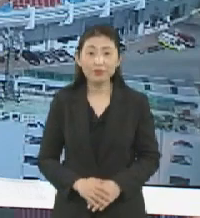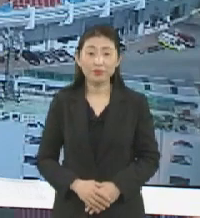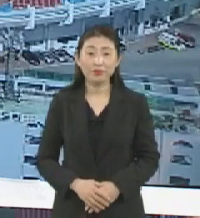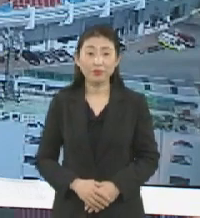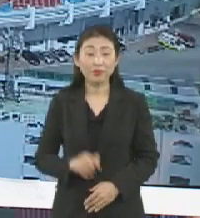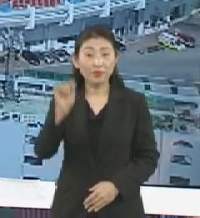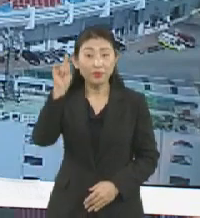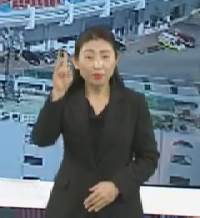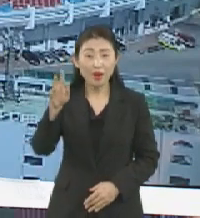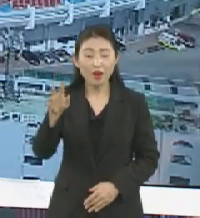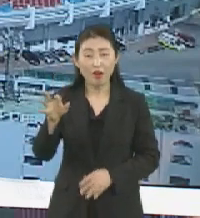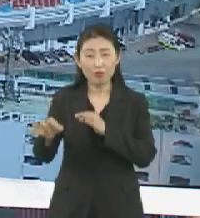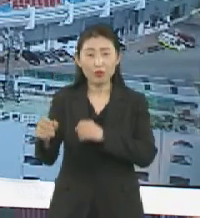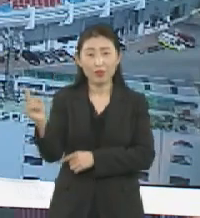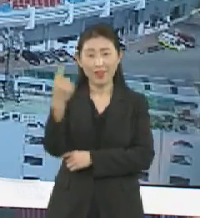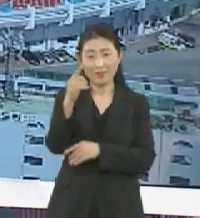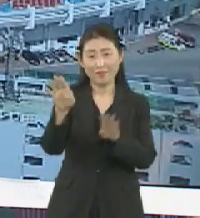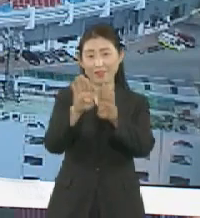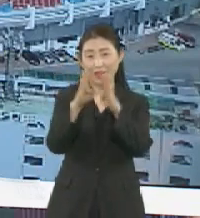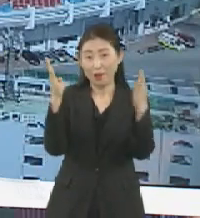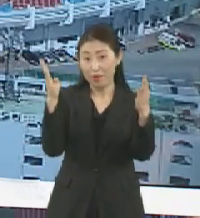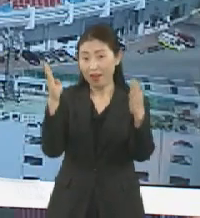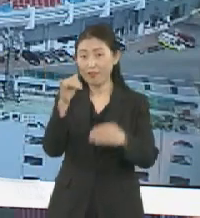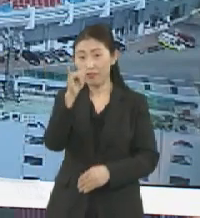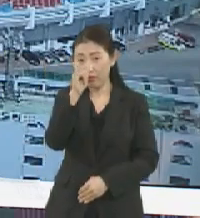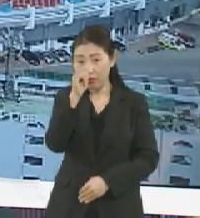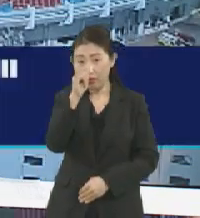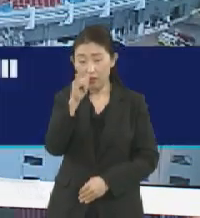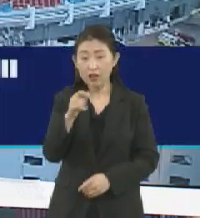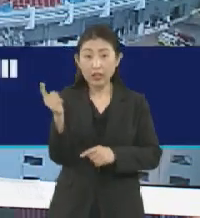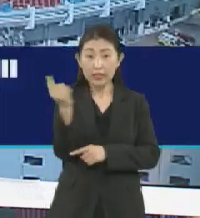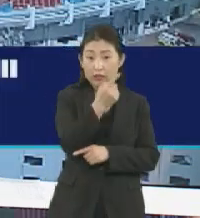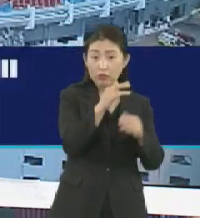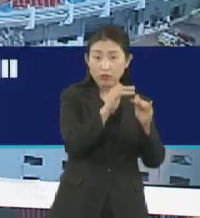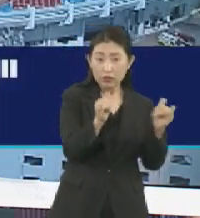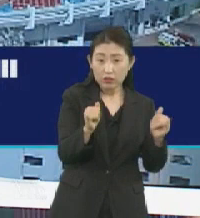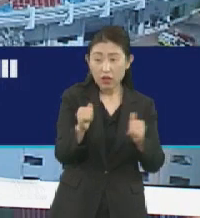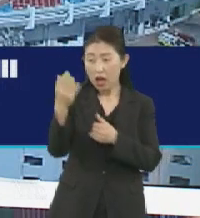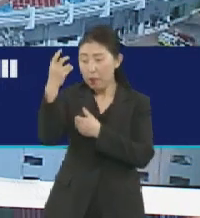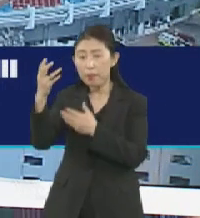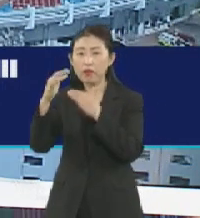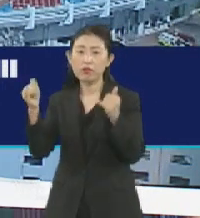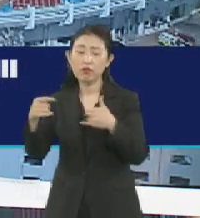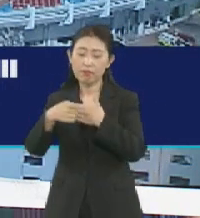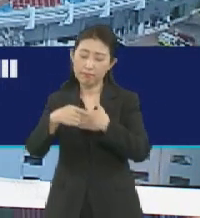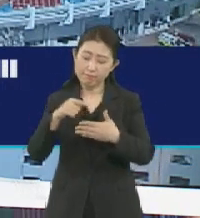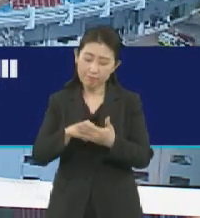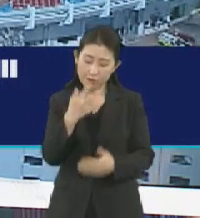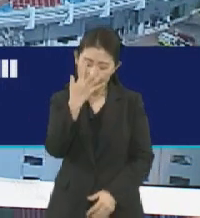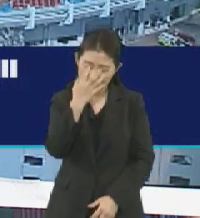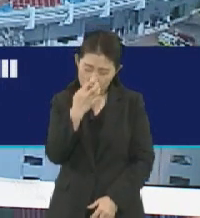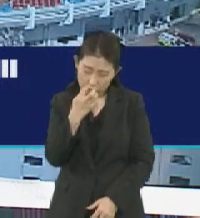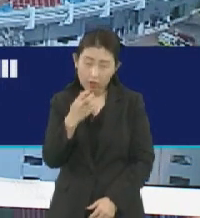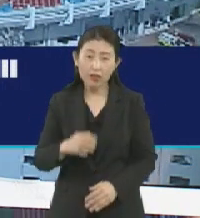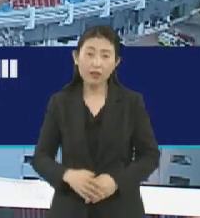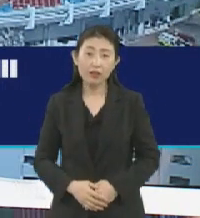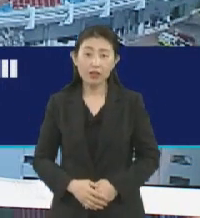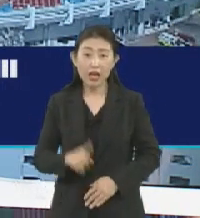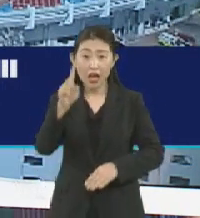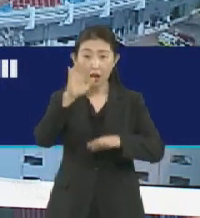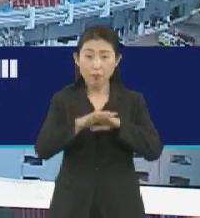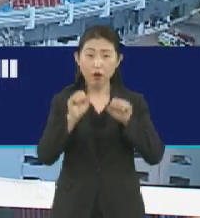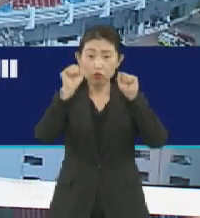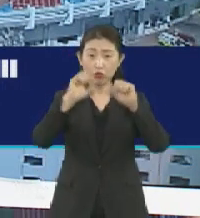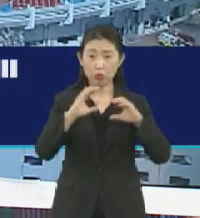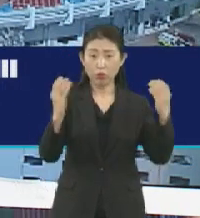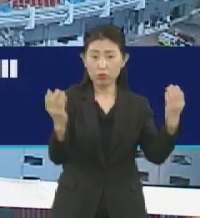이번 주 프로야구 개막을 앞두고 있지만 지역의 야구인들과 야구 팬들의 마음은 착잡합니다.